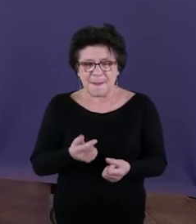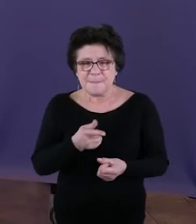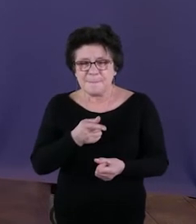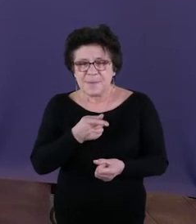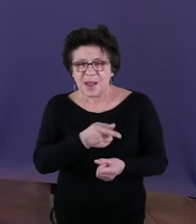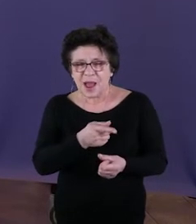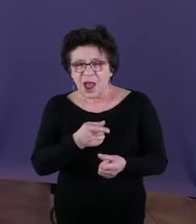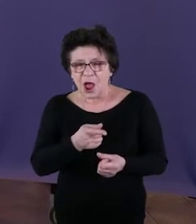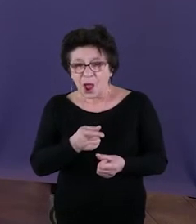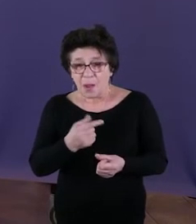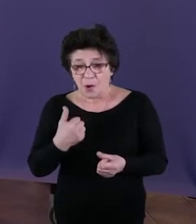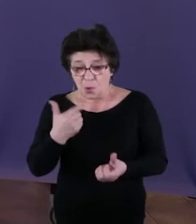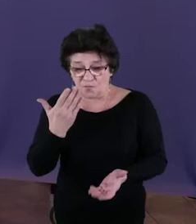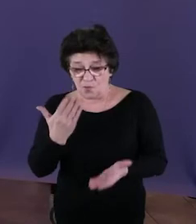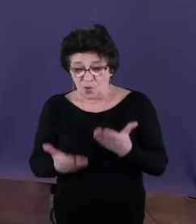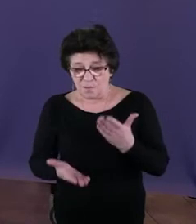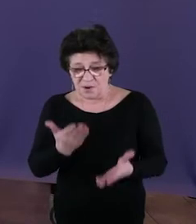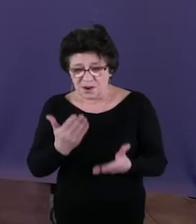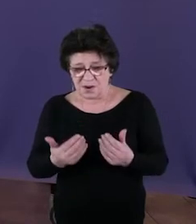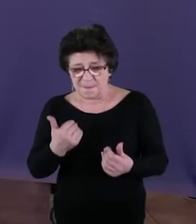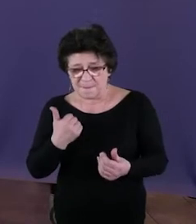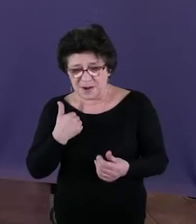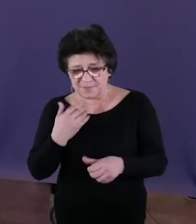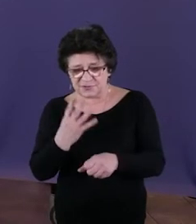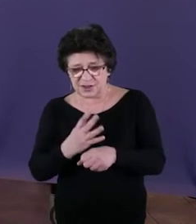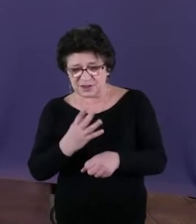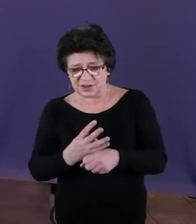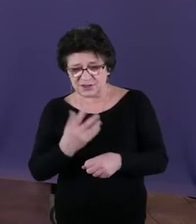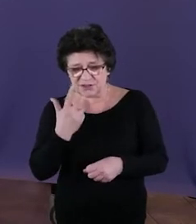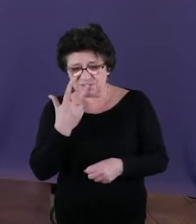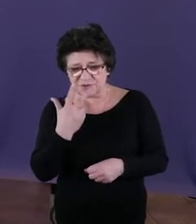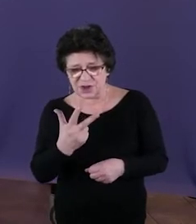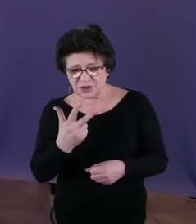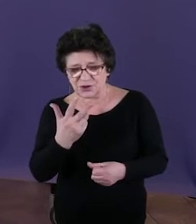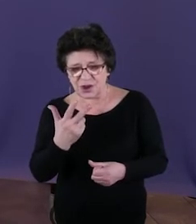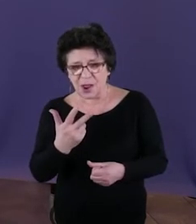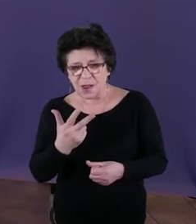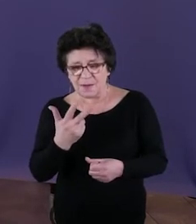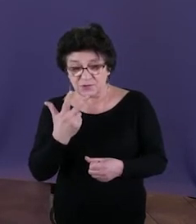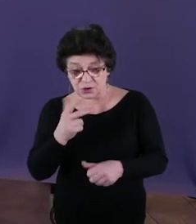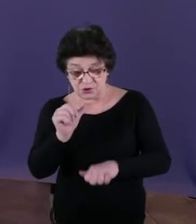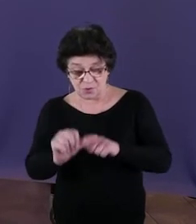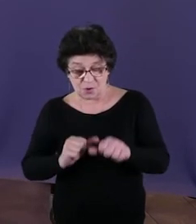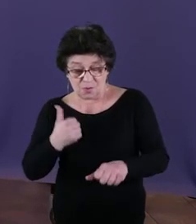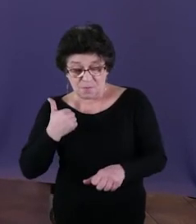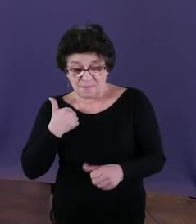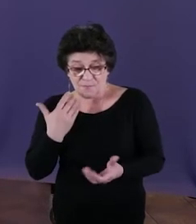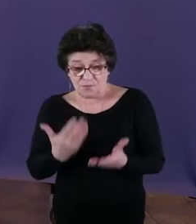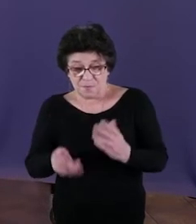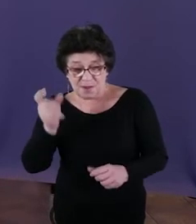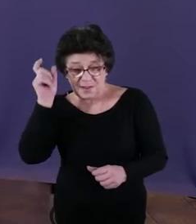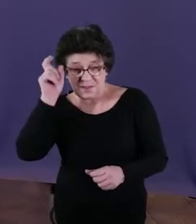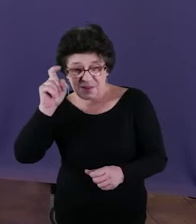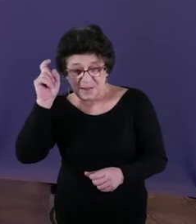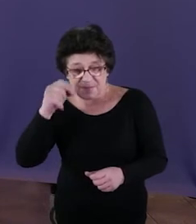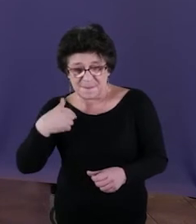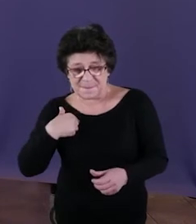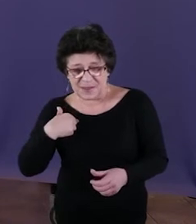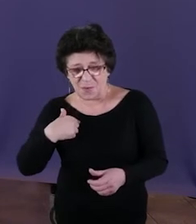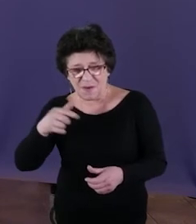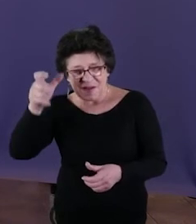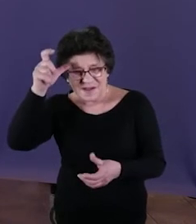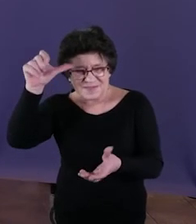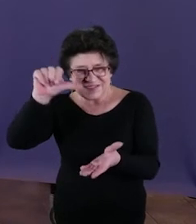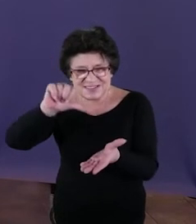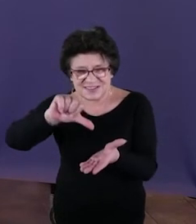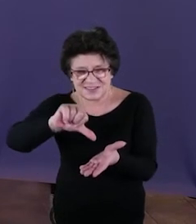okupowane Lublin w 43 roku przez centrum miasta z biblioteki